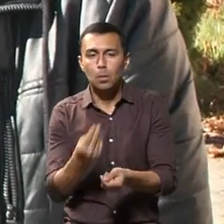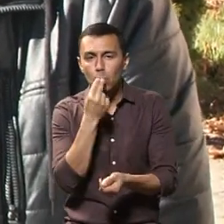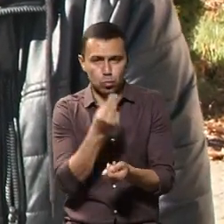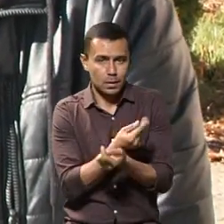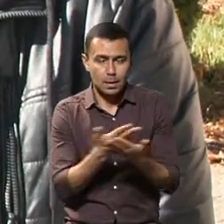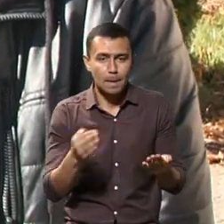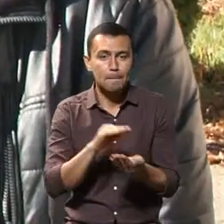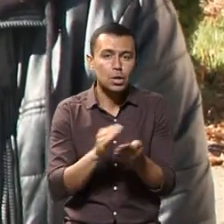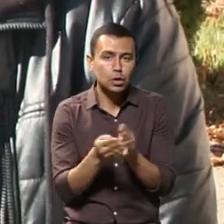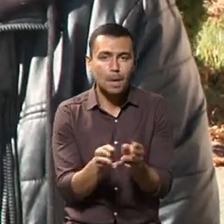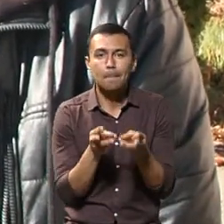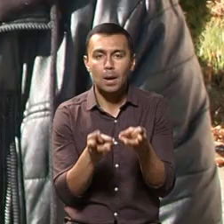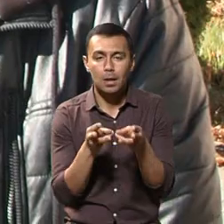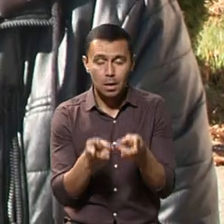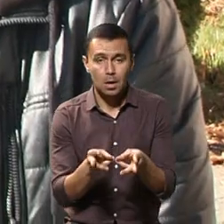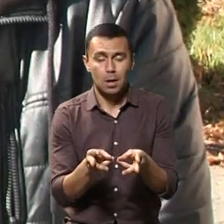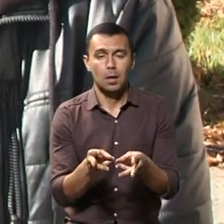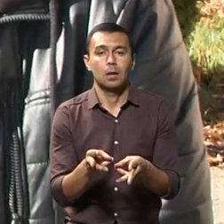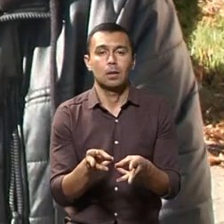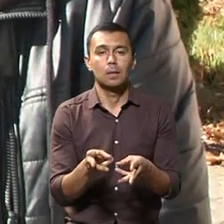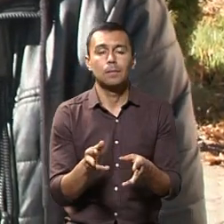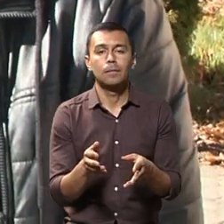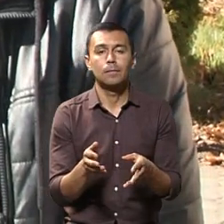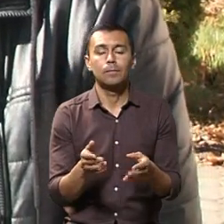продукти, пиріжки пекли,